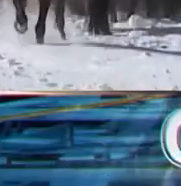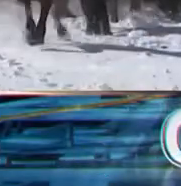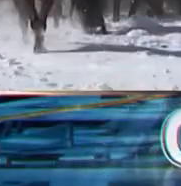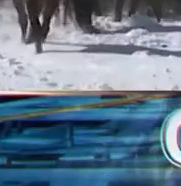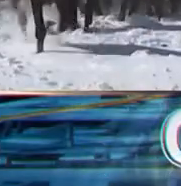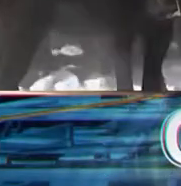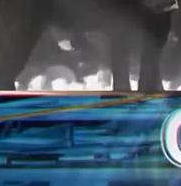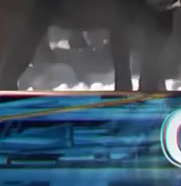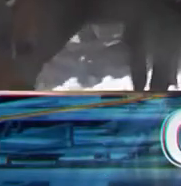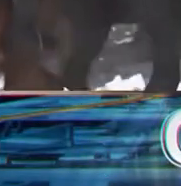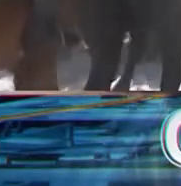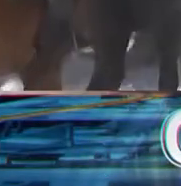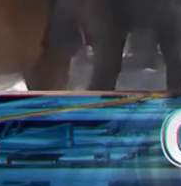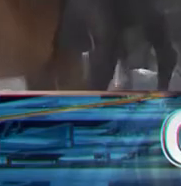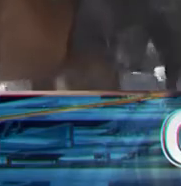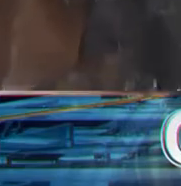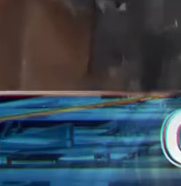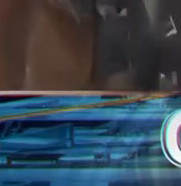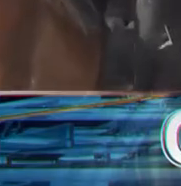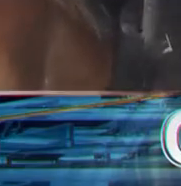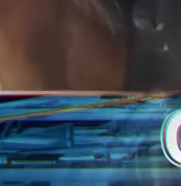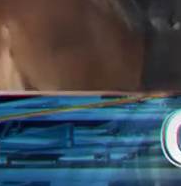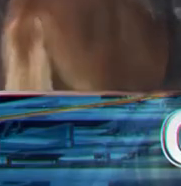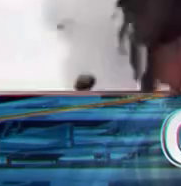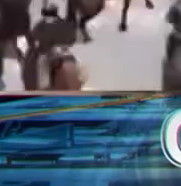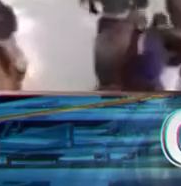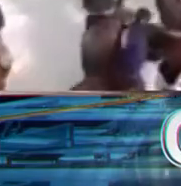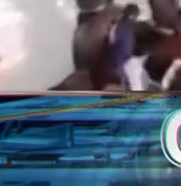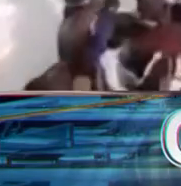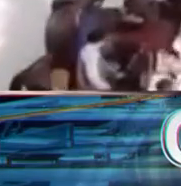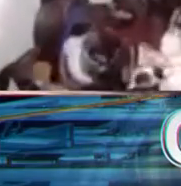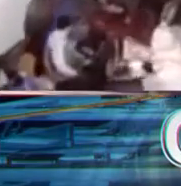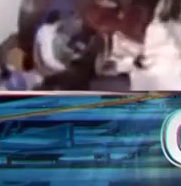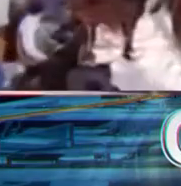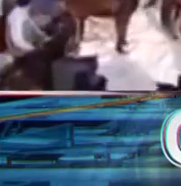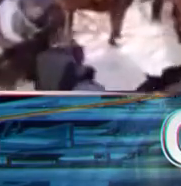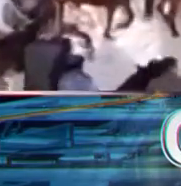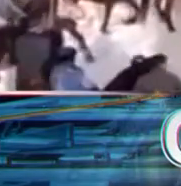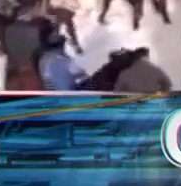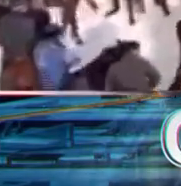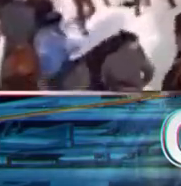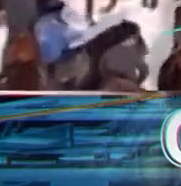Быстрее, выше, сильнее. Более 500 скакунов приняло участие в соревновании по кокпару в Кигенском районе.